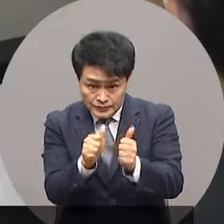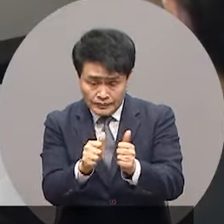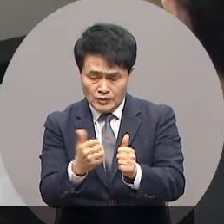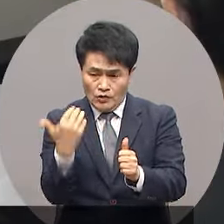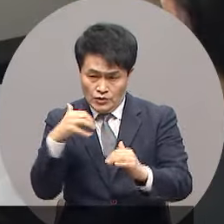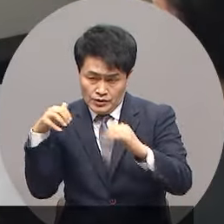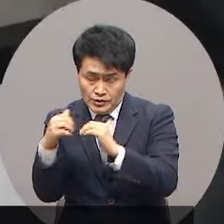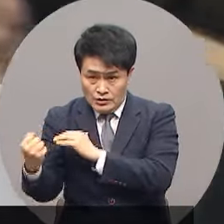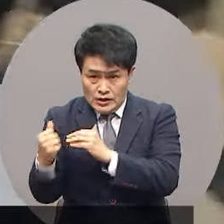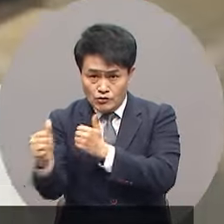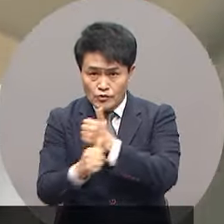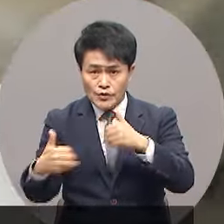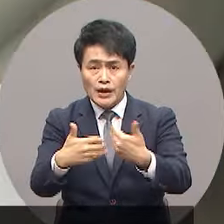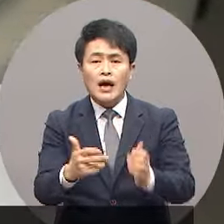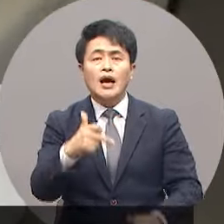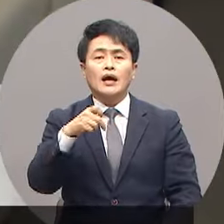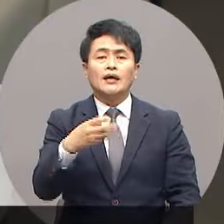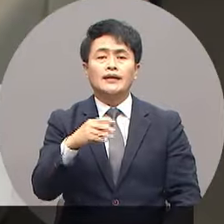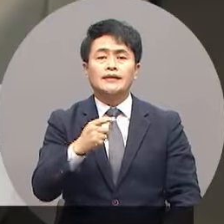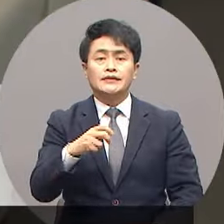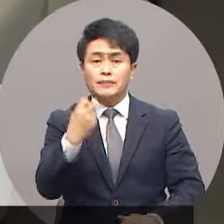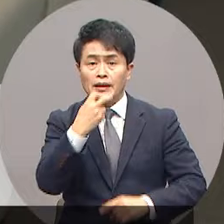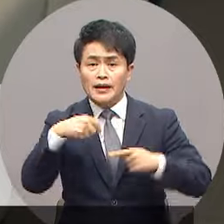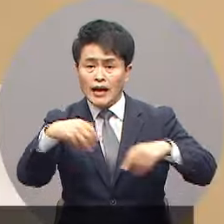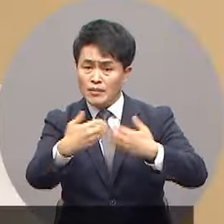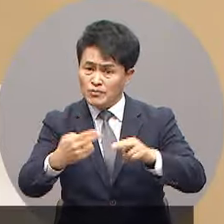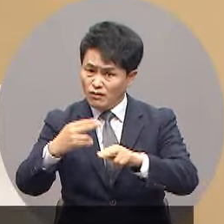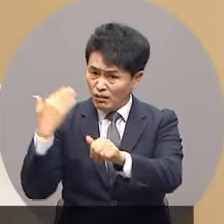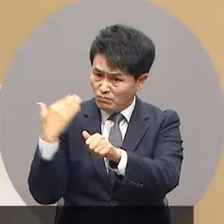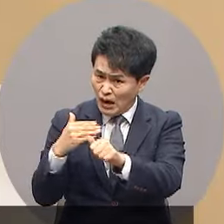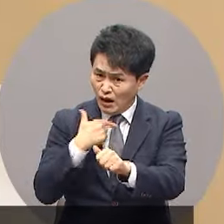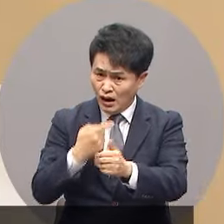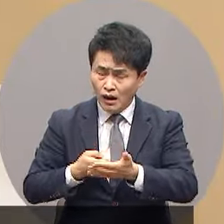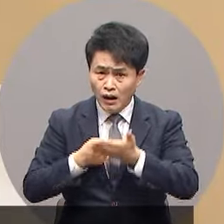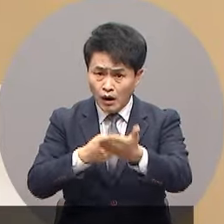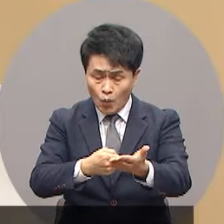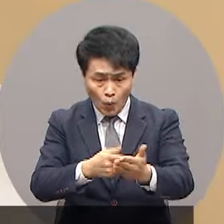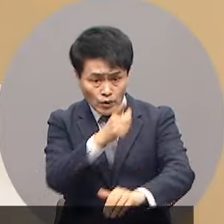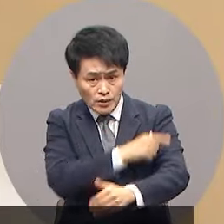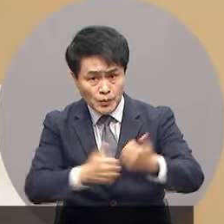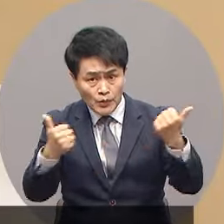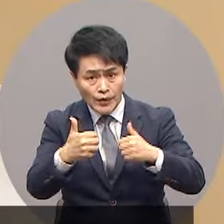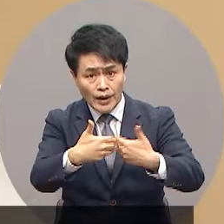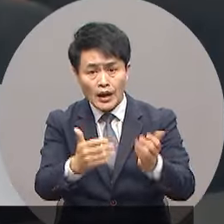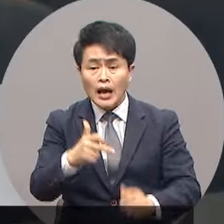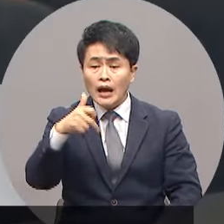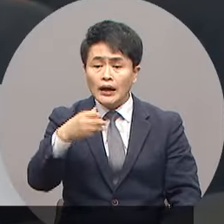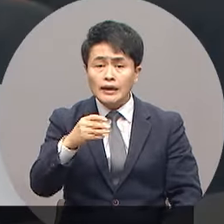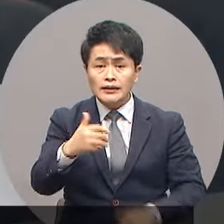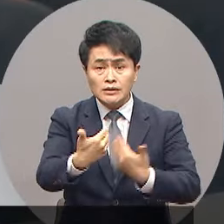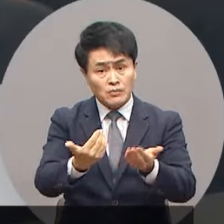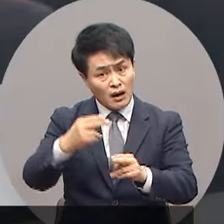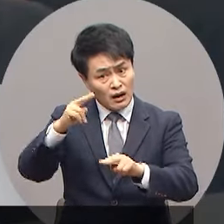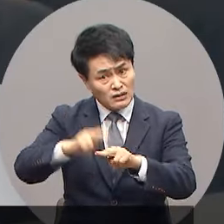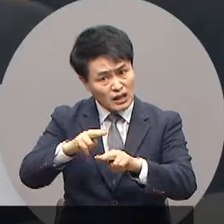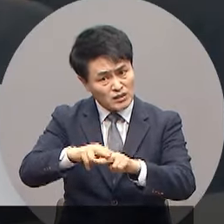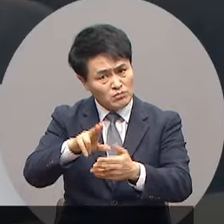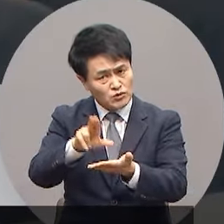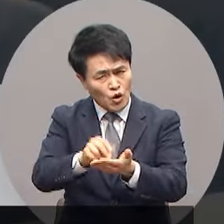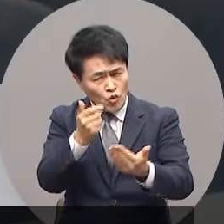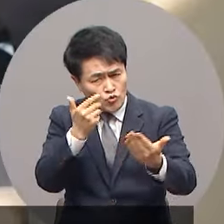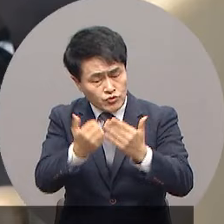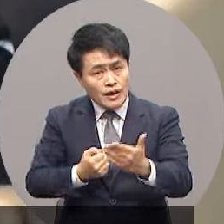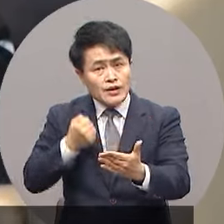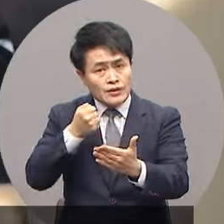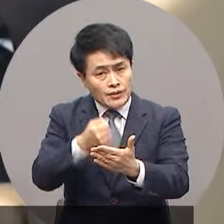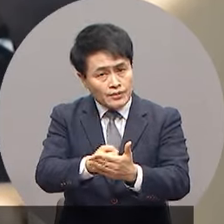위원회에서도 클린스만 감독의 경제를 요구함에 따라 오늘 임원 회의에서는 클린스만 감독의 거치 에 대한 구체적인